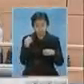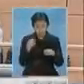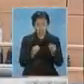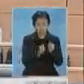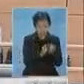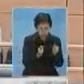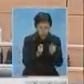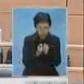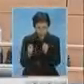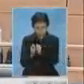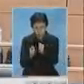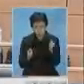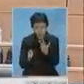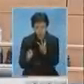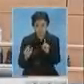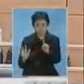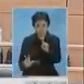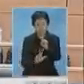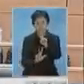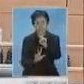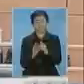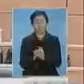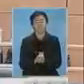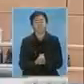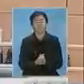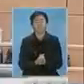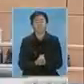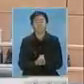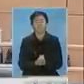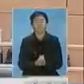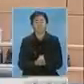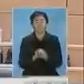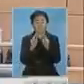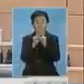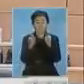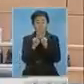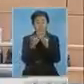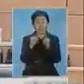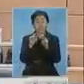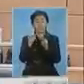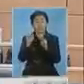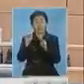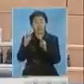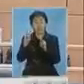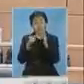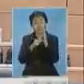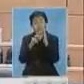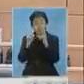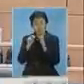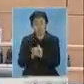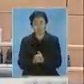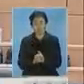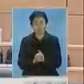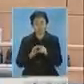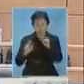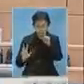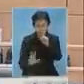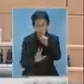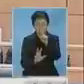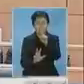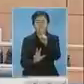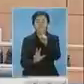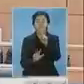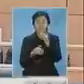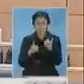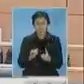ชุดครับท่านประธานประธานชุดใหญ่กรรมการใหญ่คือดรกถึงฝั่งสุดท้ายนายดิเรกก็ไม่ถึงฝั่ง